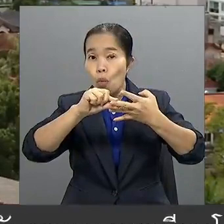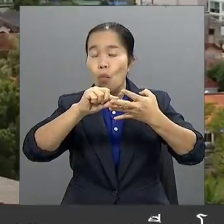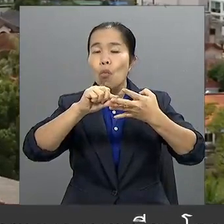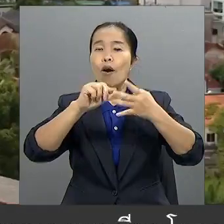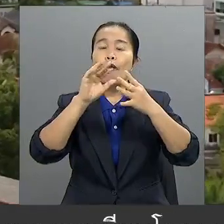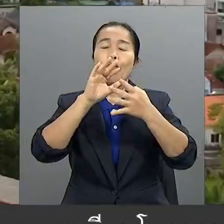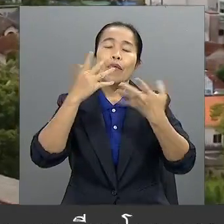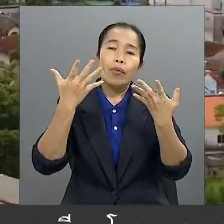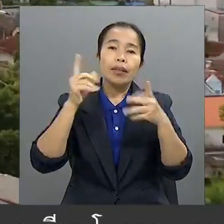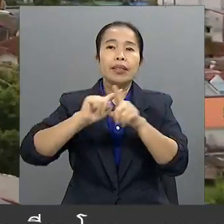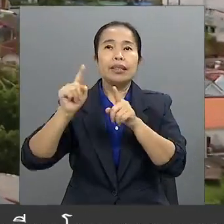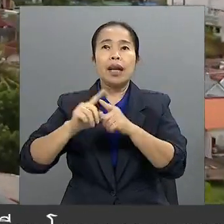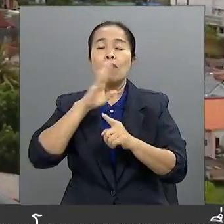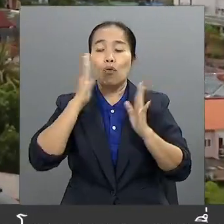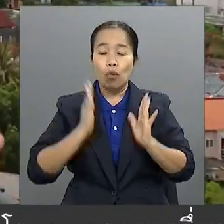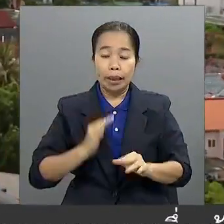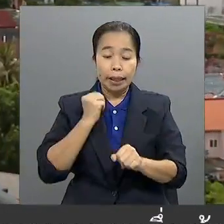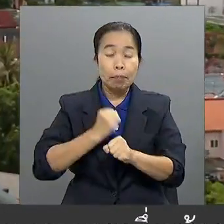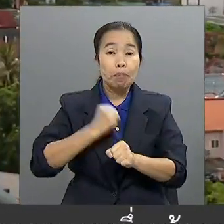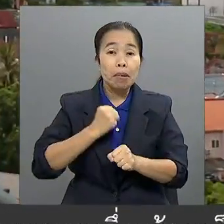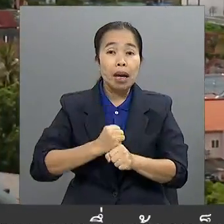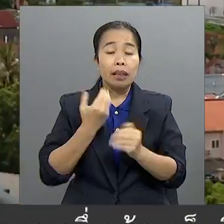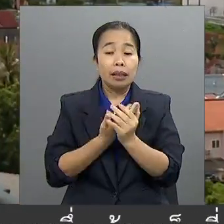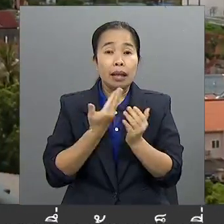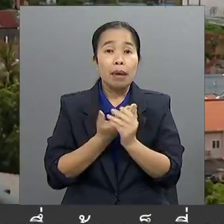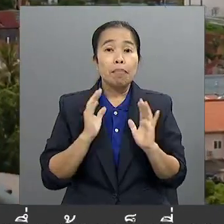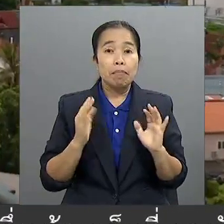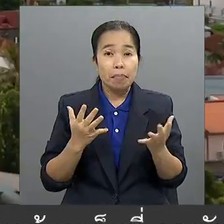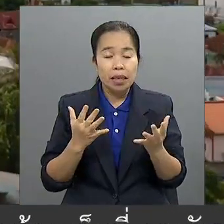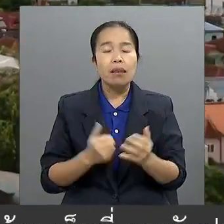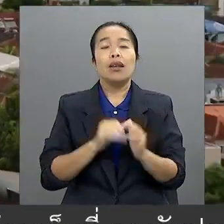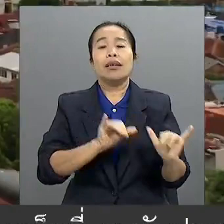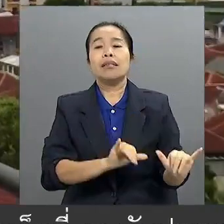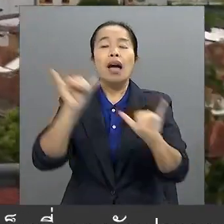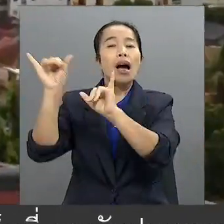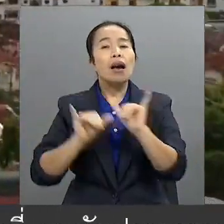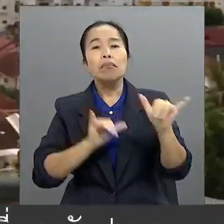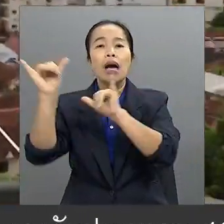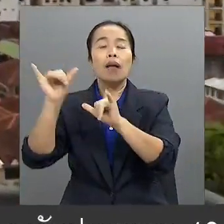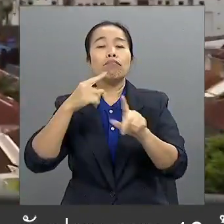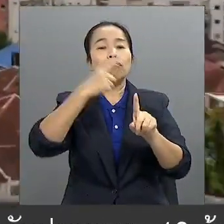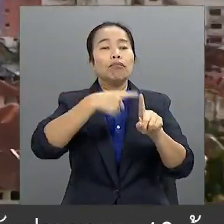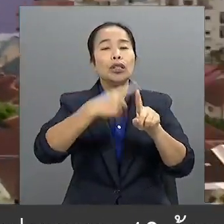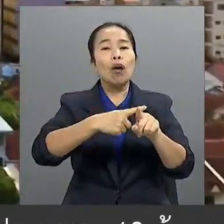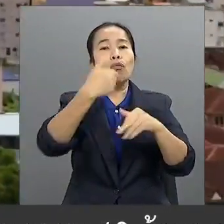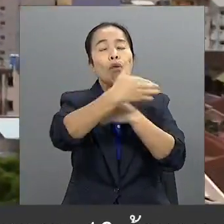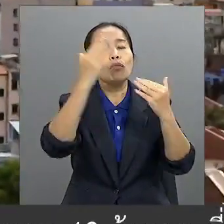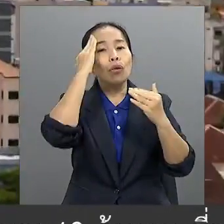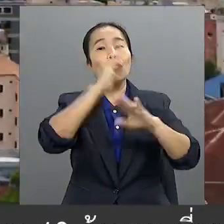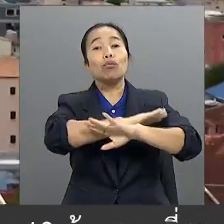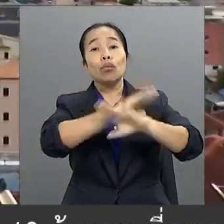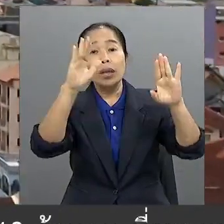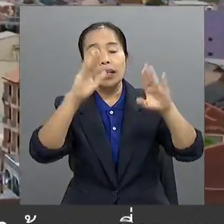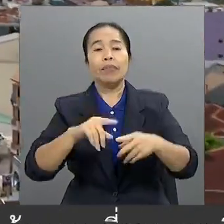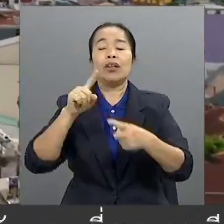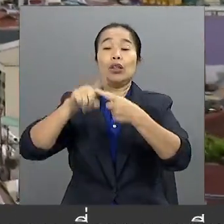พอไม่มีงานไม่มีเงินก็อพยพออกจากพื้นที่ไปนี่ไม่น้อยเลยนะคะอีกกลุ่มนึงก็จะเป็นโครงการก่อสร้างนะคะอย่างค